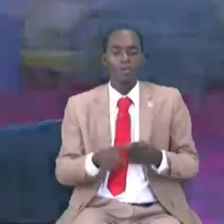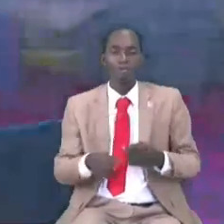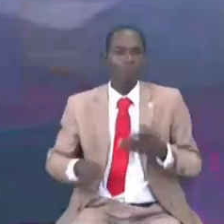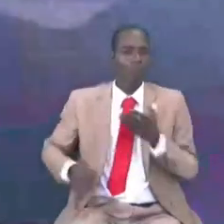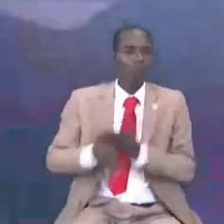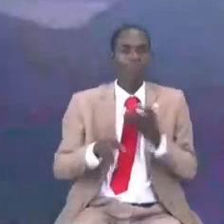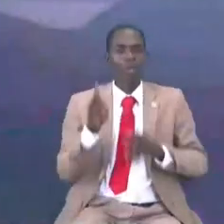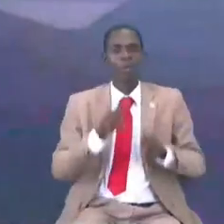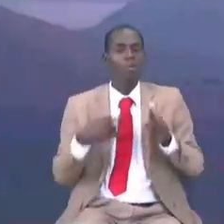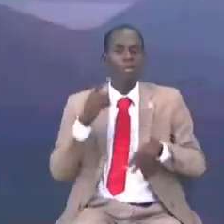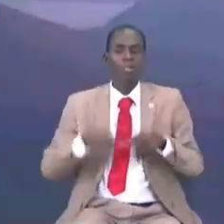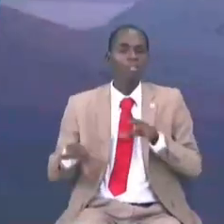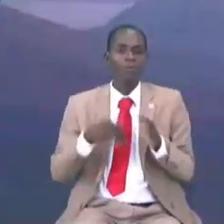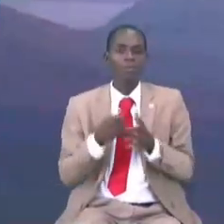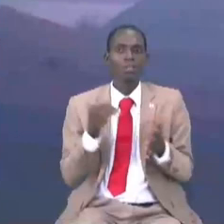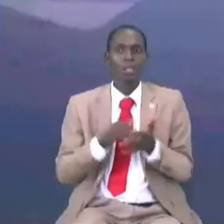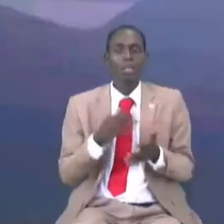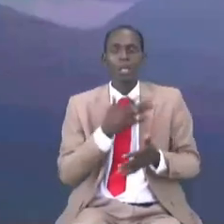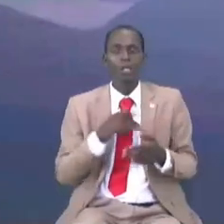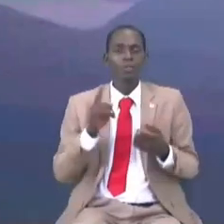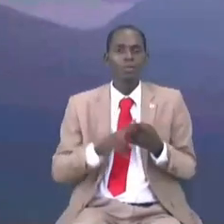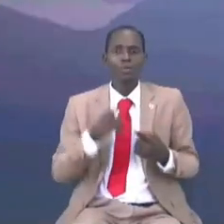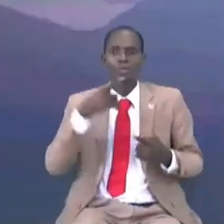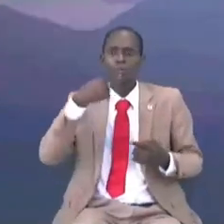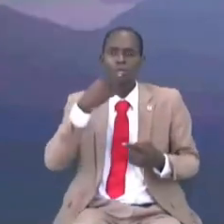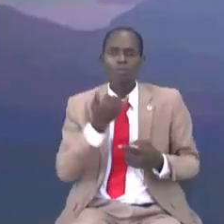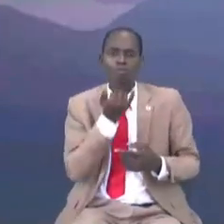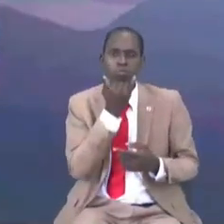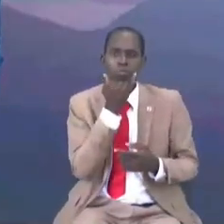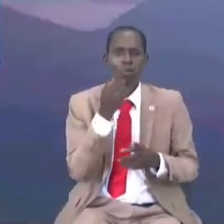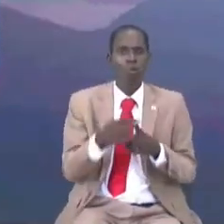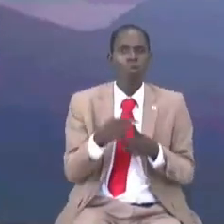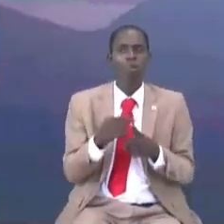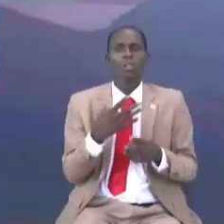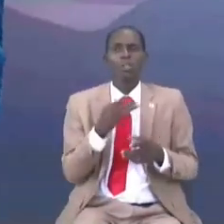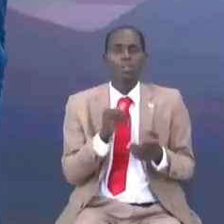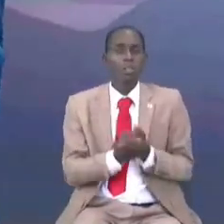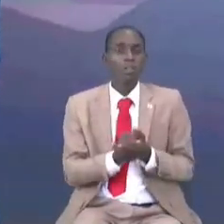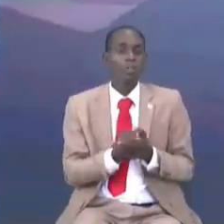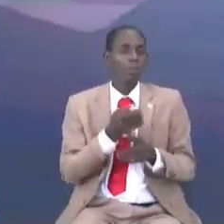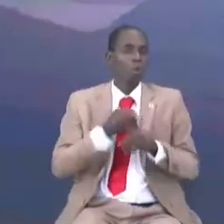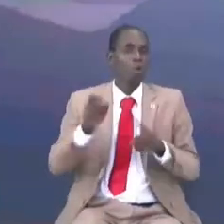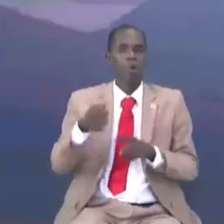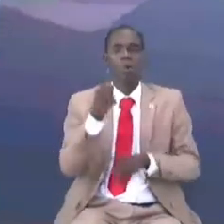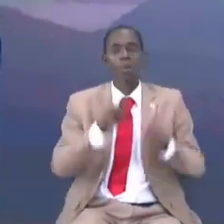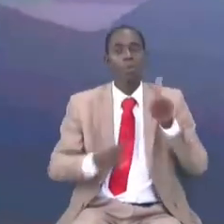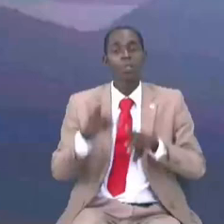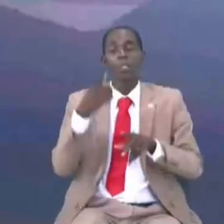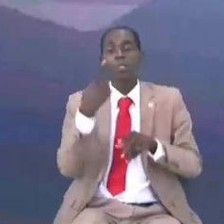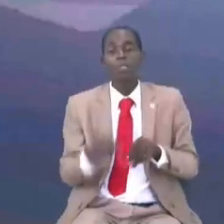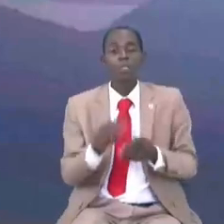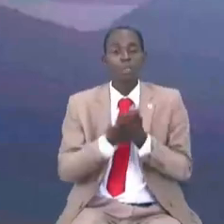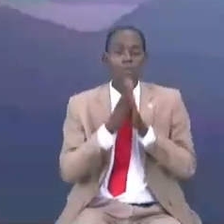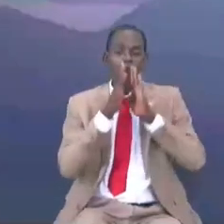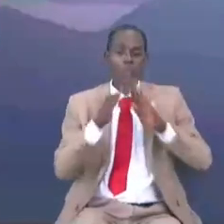parler, tenir des propos qui blessent les autres, la paix a pris contrôle de notre cœur, de notre esprit, de